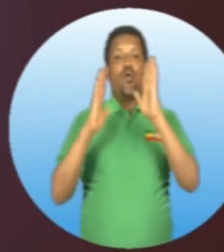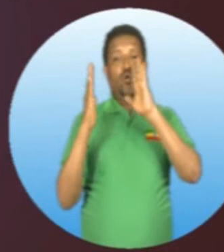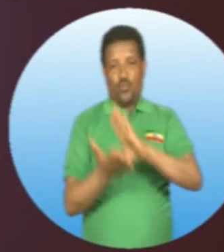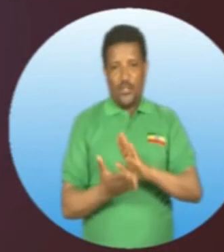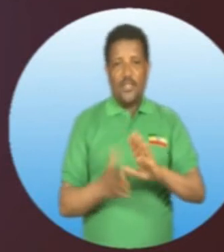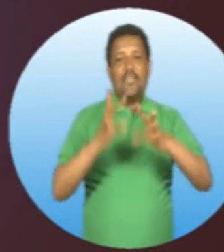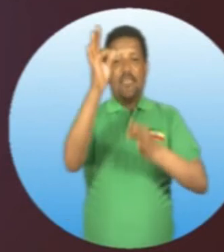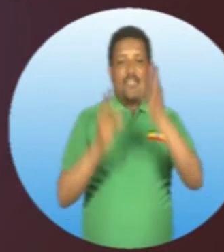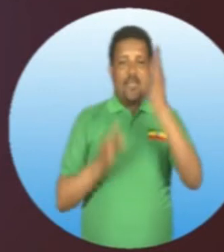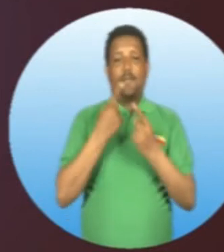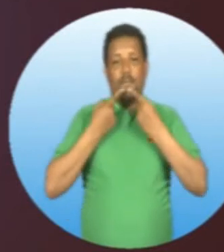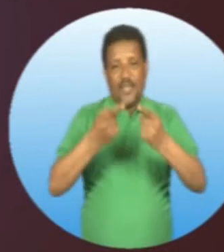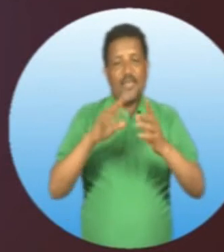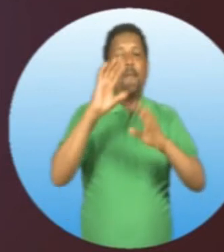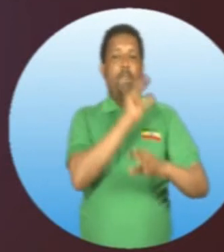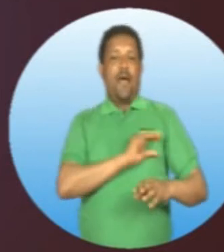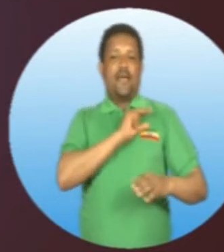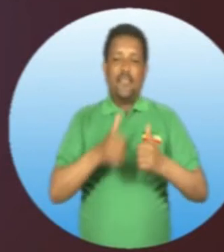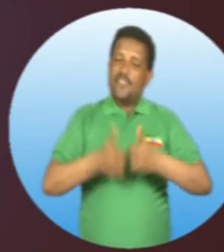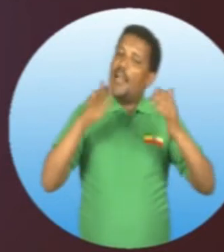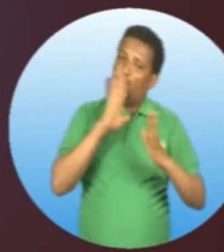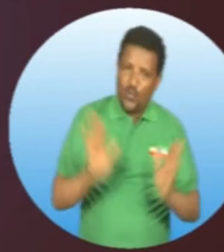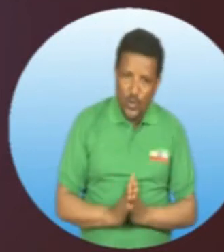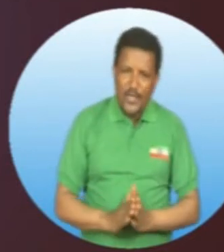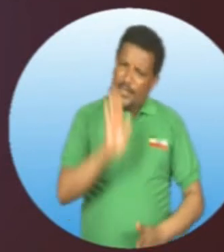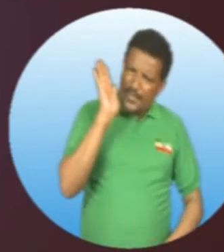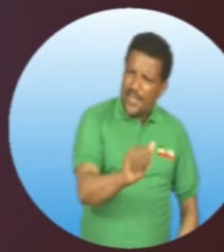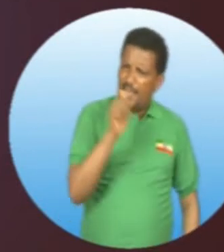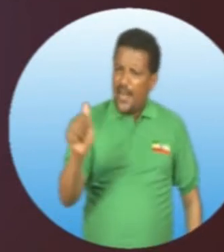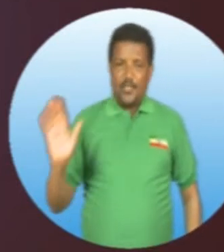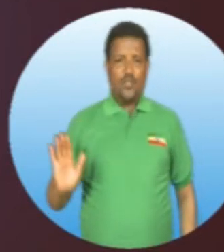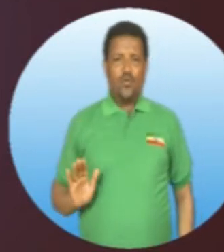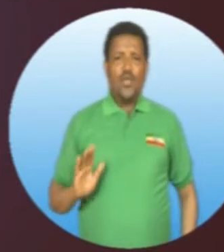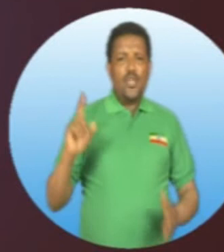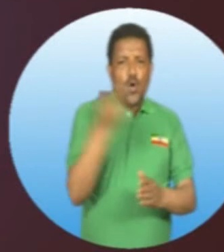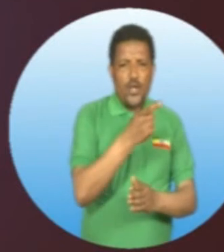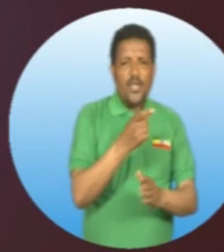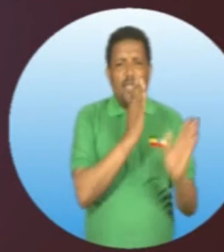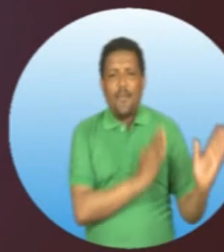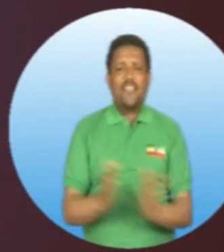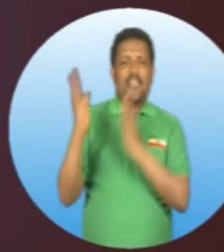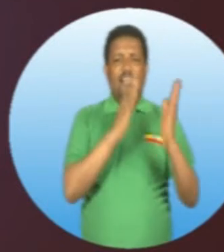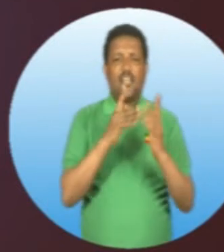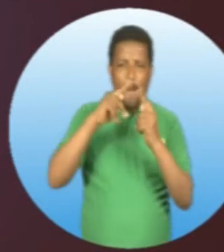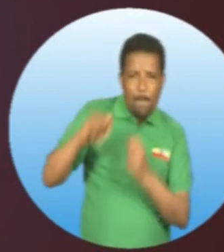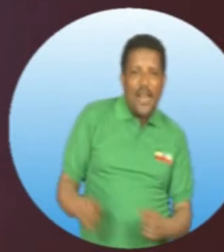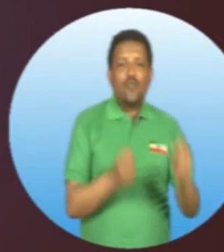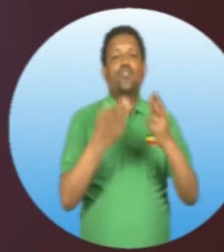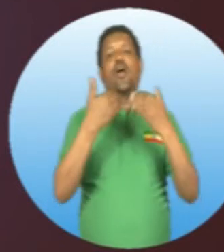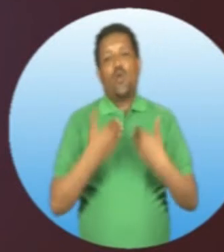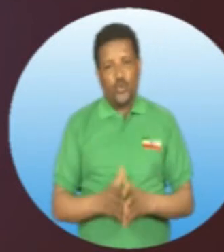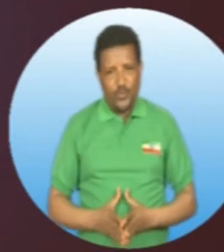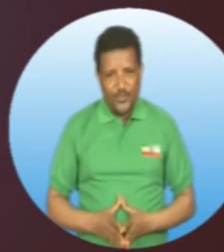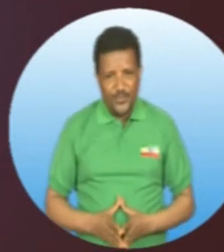መሰረታዊ የሆነውን የታሪክ መንገር ባህሪ ሳይለዩ የየራሳቸው የሆነ የማሰናጃ